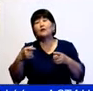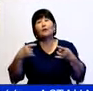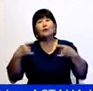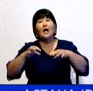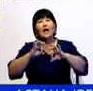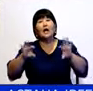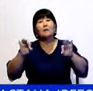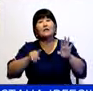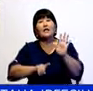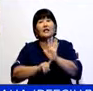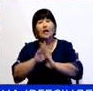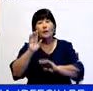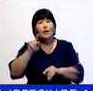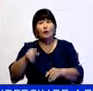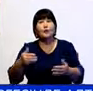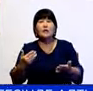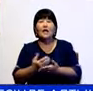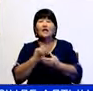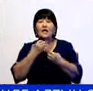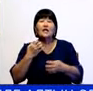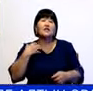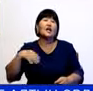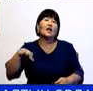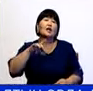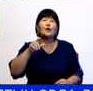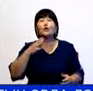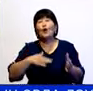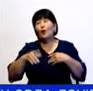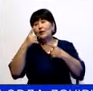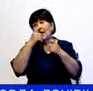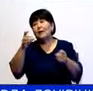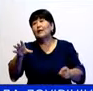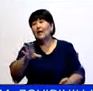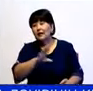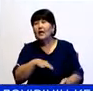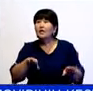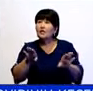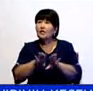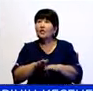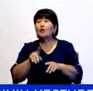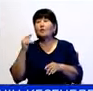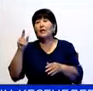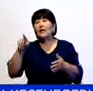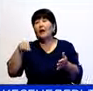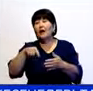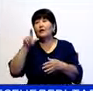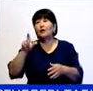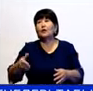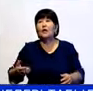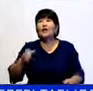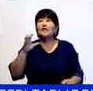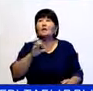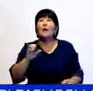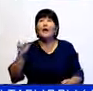тарата бастады. Осынау Ақжолтай ақпарды сырбойлықтарға қуана хабарлаған едік. Дегенмен жұлдызды қалаш тұрғыны Сапарғали